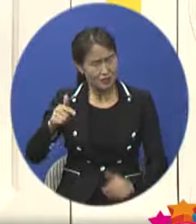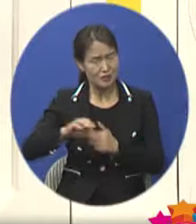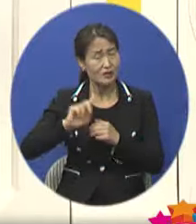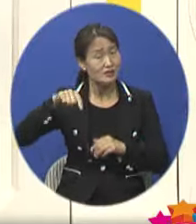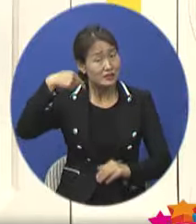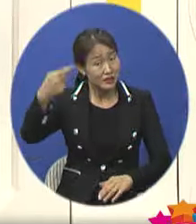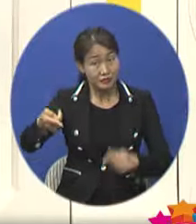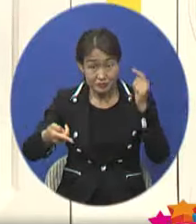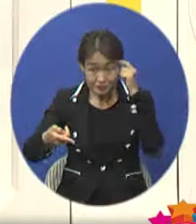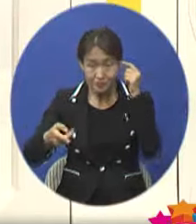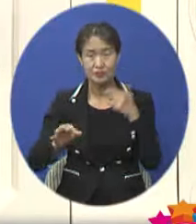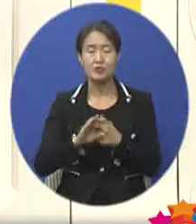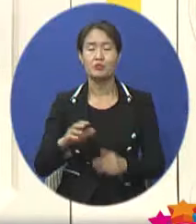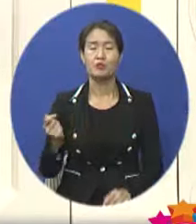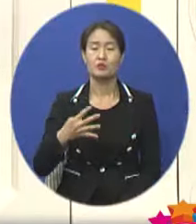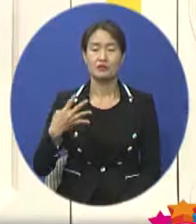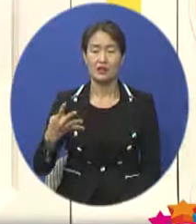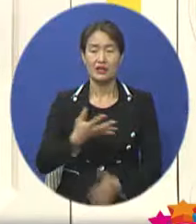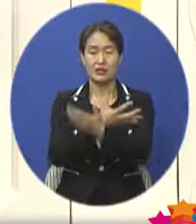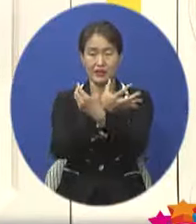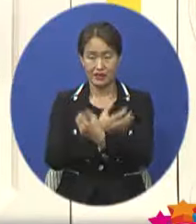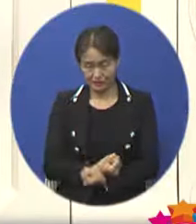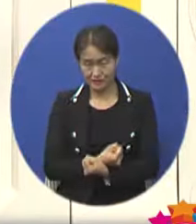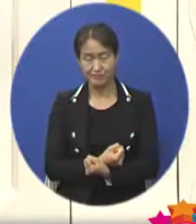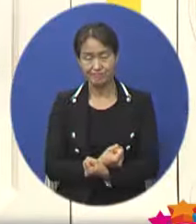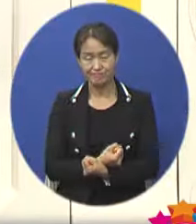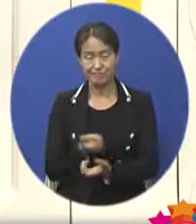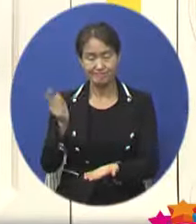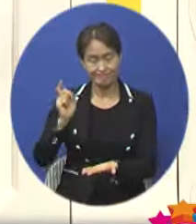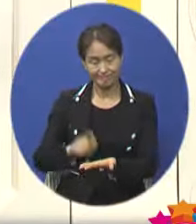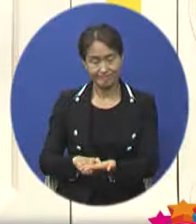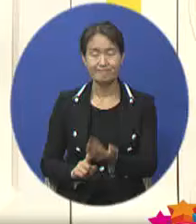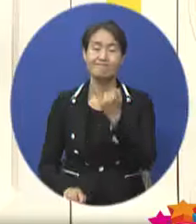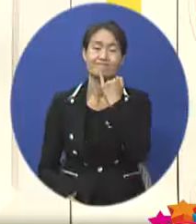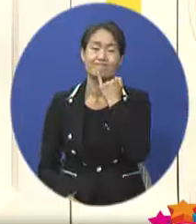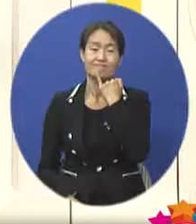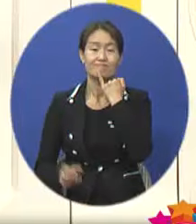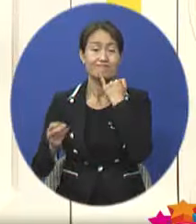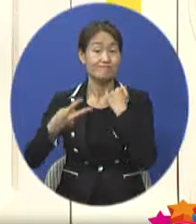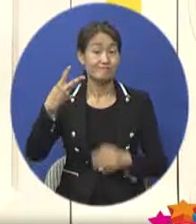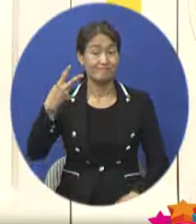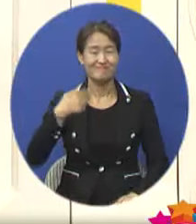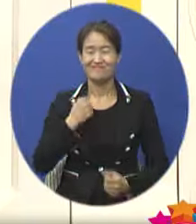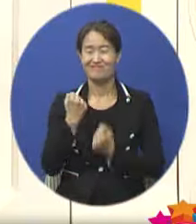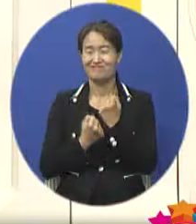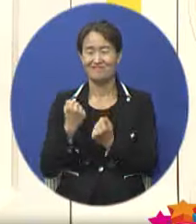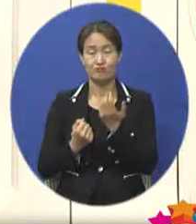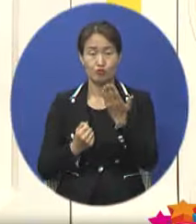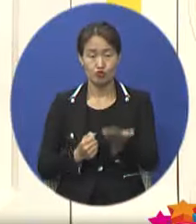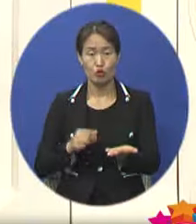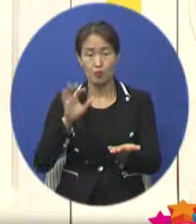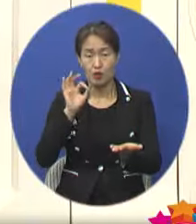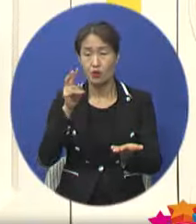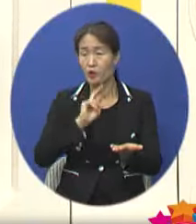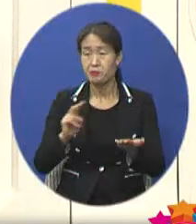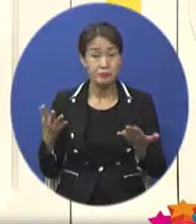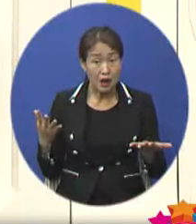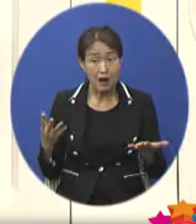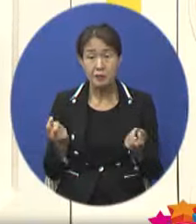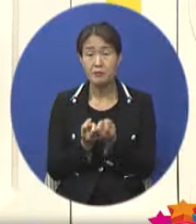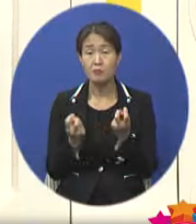분들은 4번 눌러주시고 4번. 예약 참여를 4번, 들어오시면 4번. 되겠습니다. 네. 네. 제가 이제 2번은 또 제가 설명할게요. 네. 이 무반주 노래 부르기는 어떻게